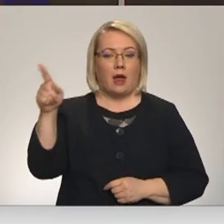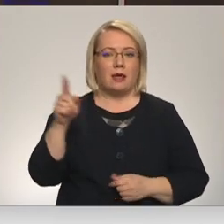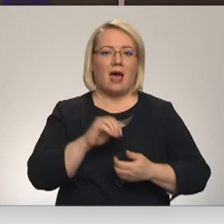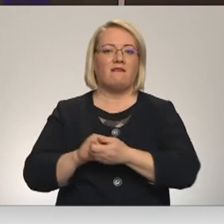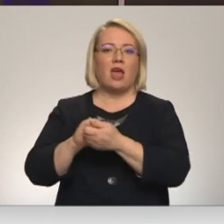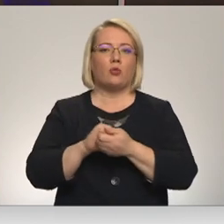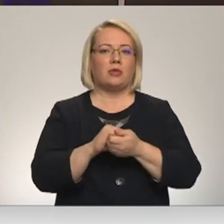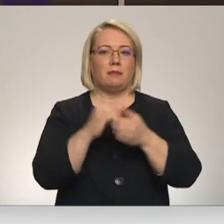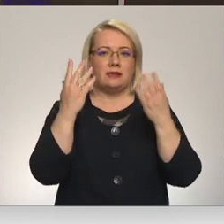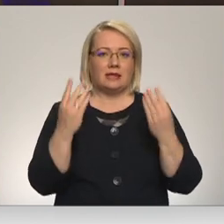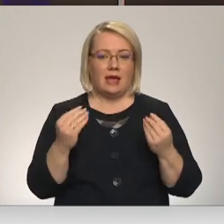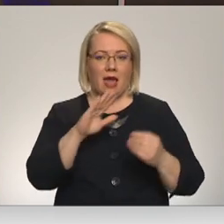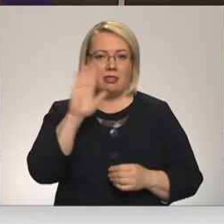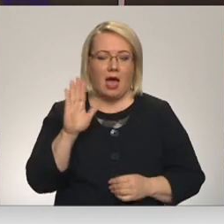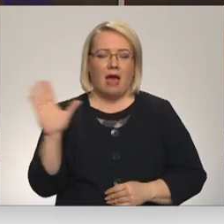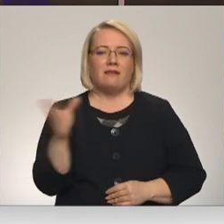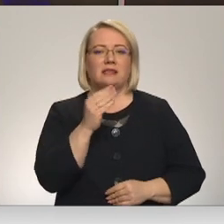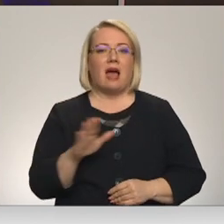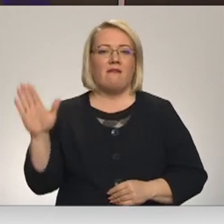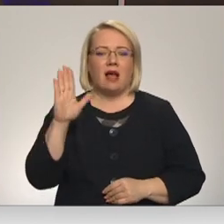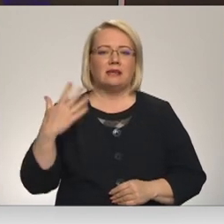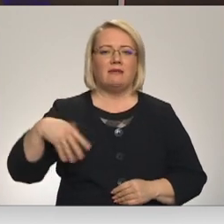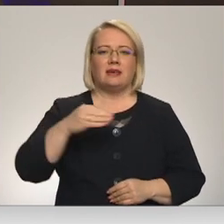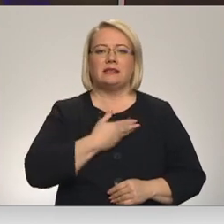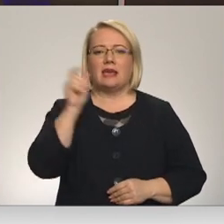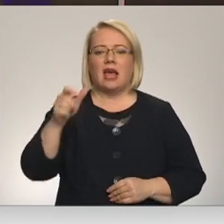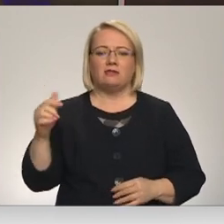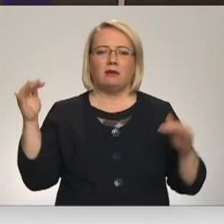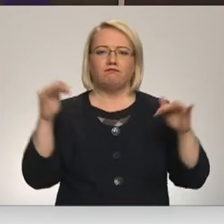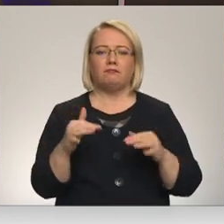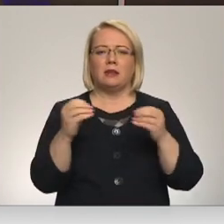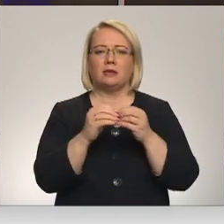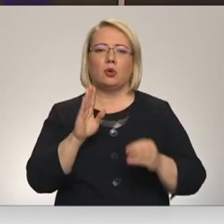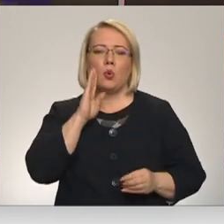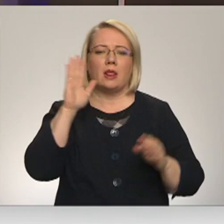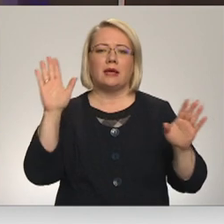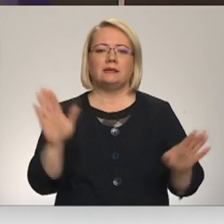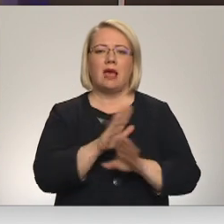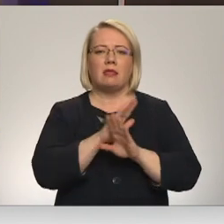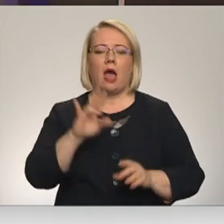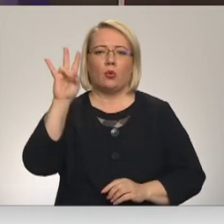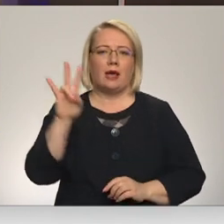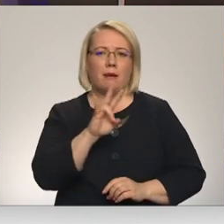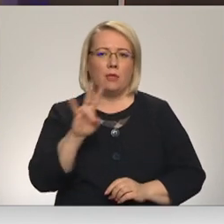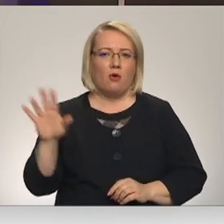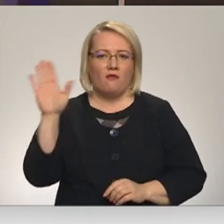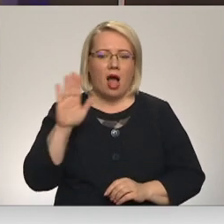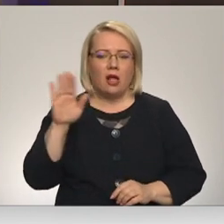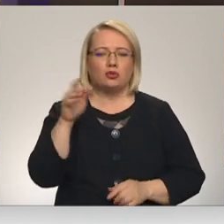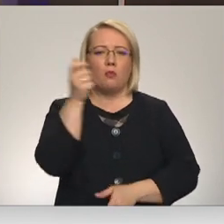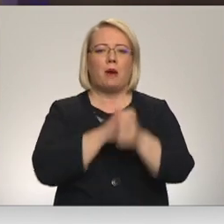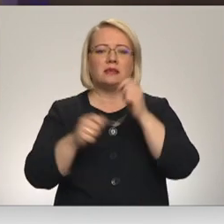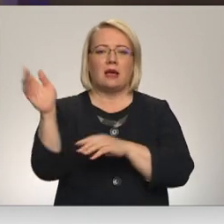diena. Iedzīvotāji visā valstī 10:00 no rīta pulcējās, lai dziedātu nacionālo himnu un paceltu karogu. Tā Ukraiņa